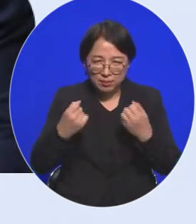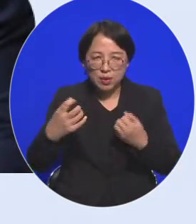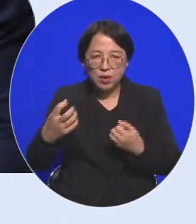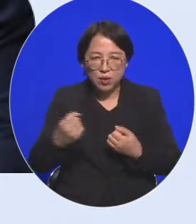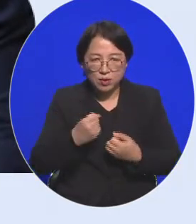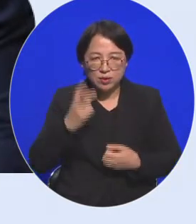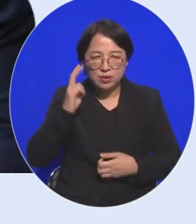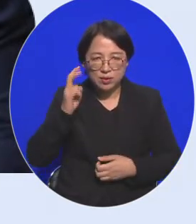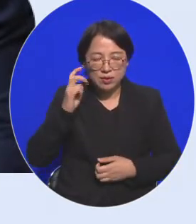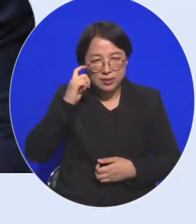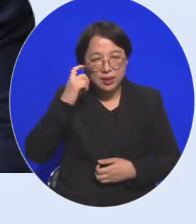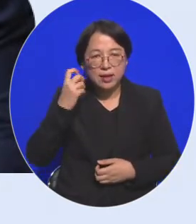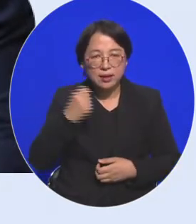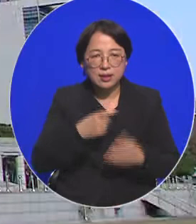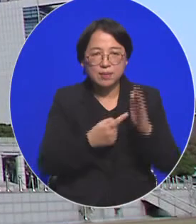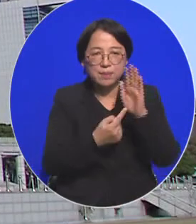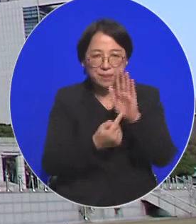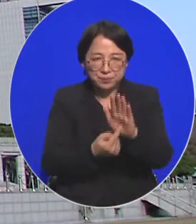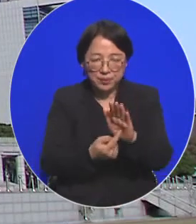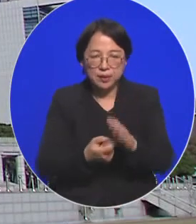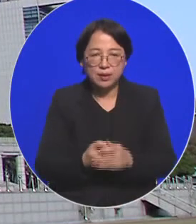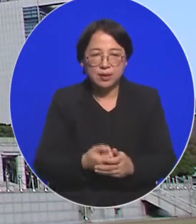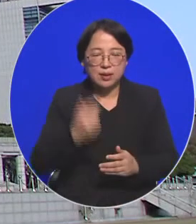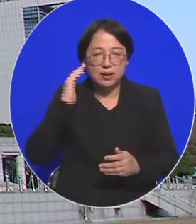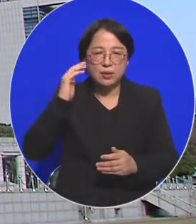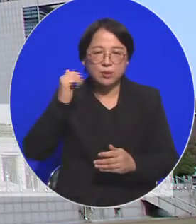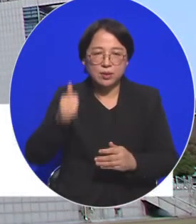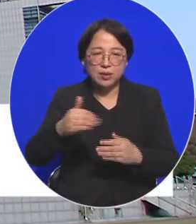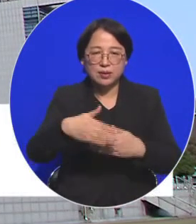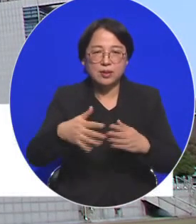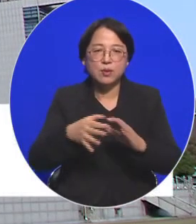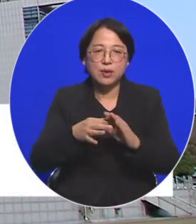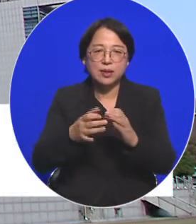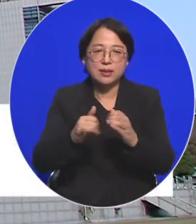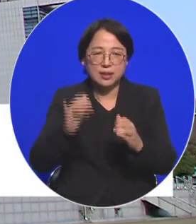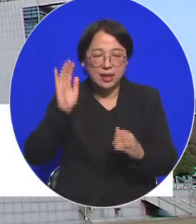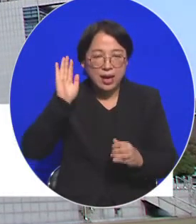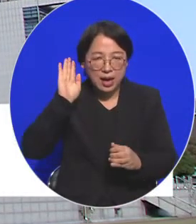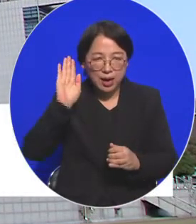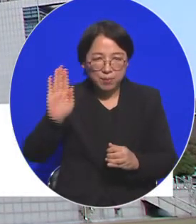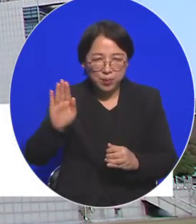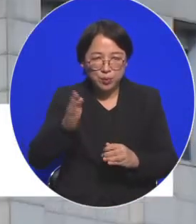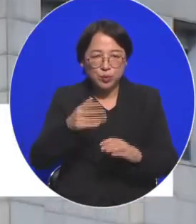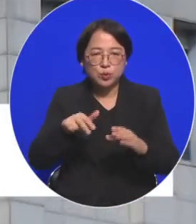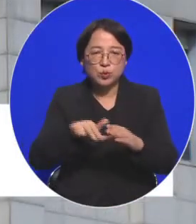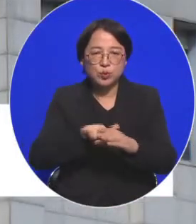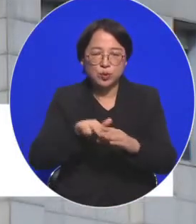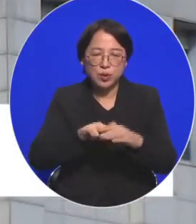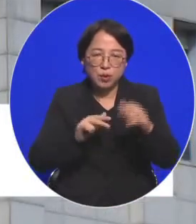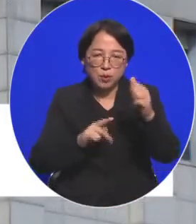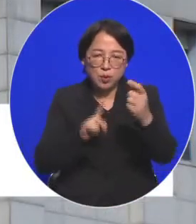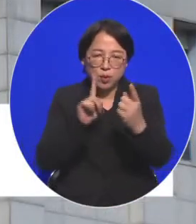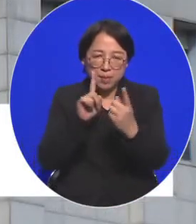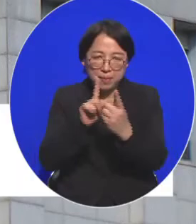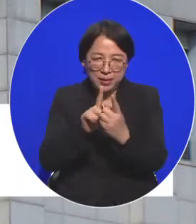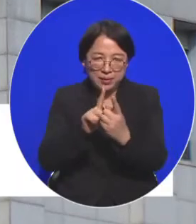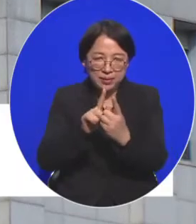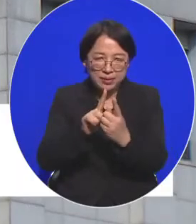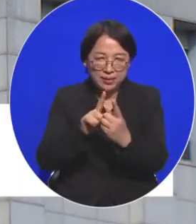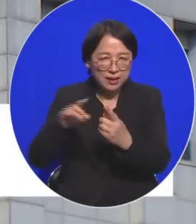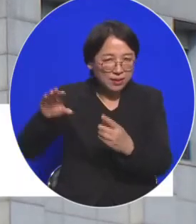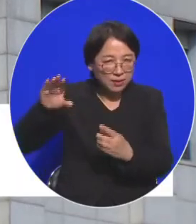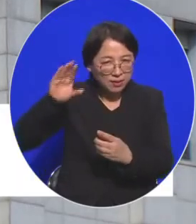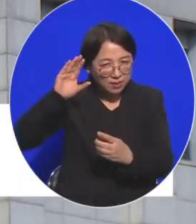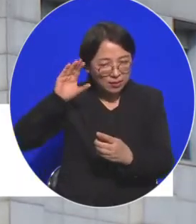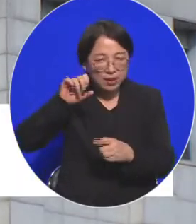것으로 생각한다고 밝혔습니다. 대통령실 관계자는 앞으로도 다른 종교계 원로를 만나는 경청 행보를 이어갈